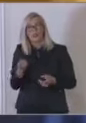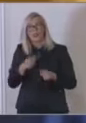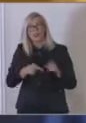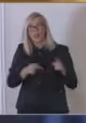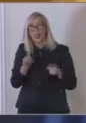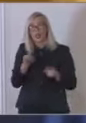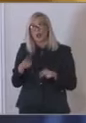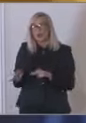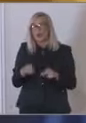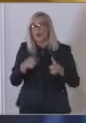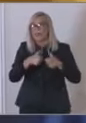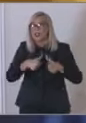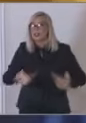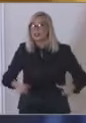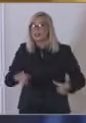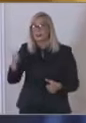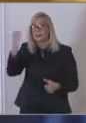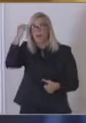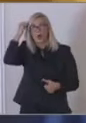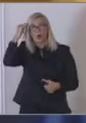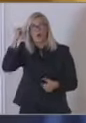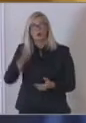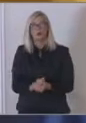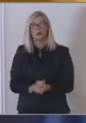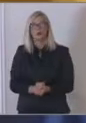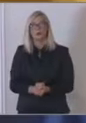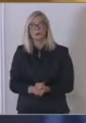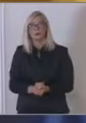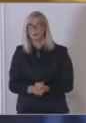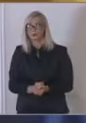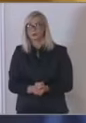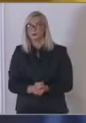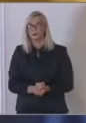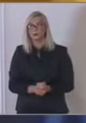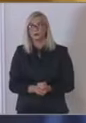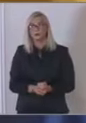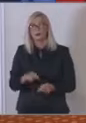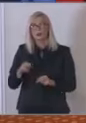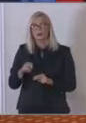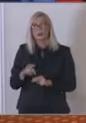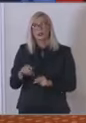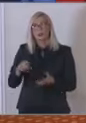Kosovës e vendosër përkësish në Hakë. Faleminderit.